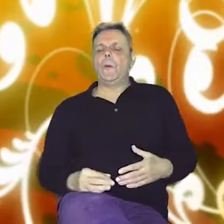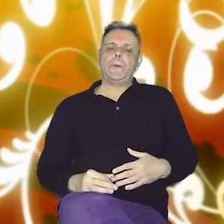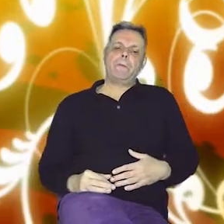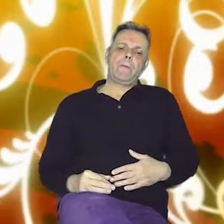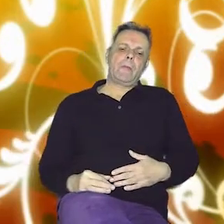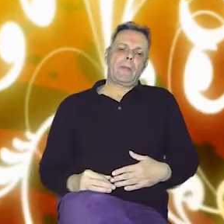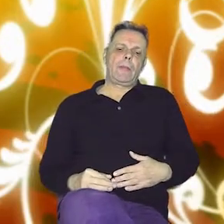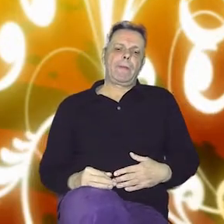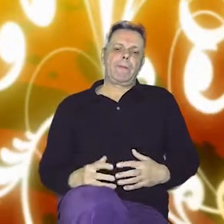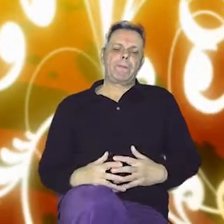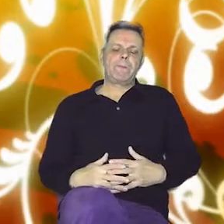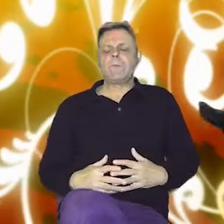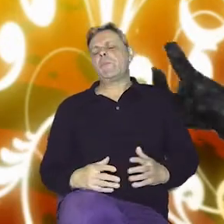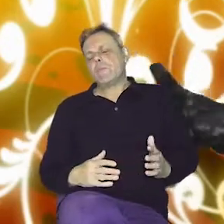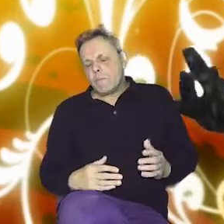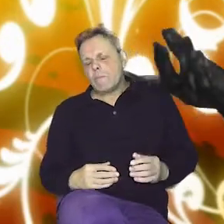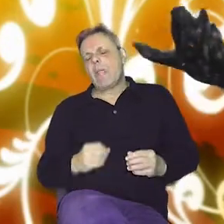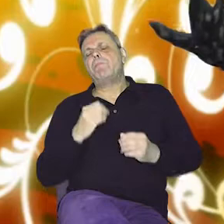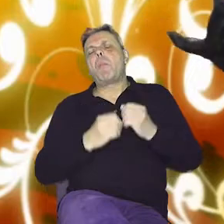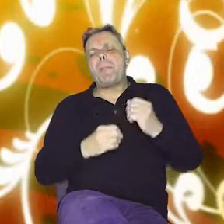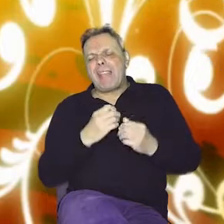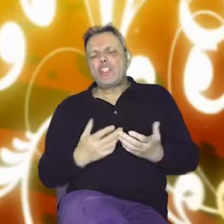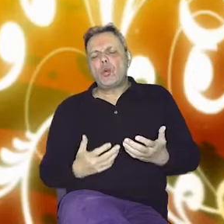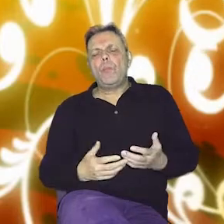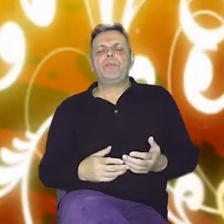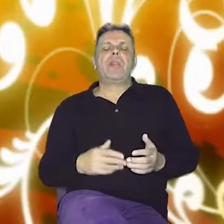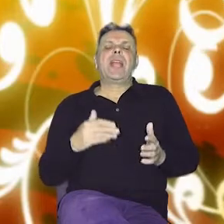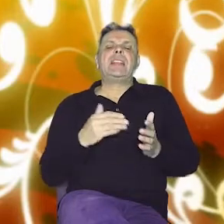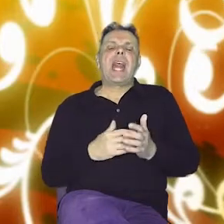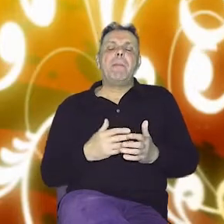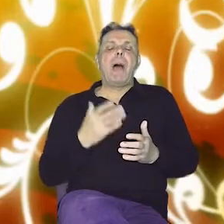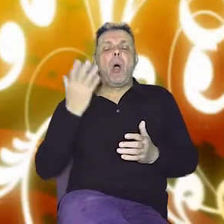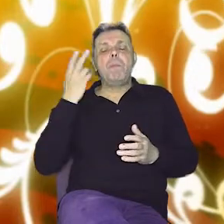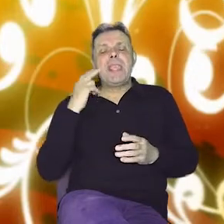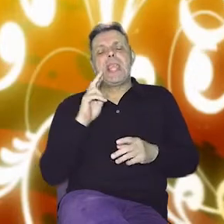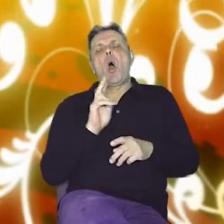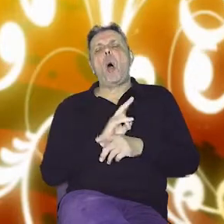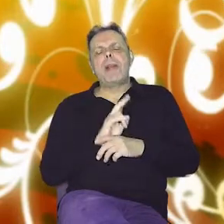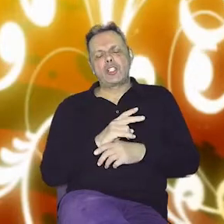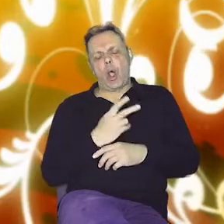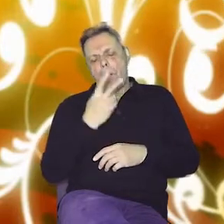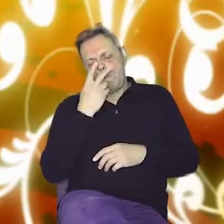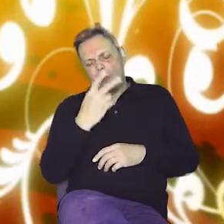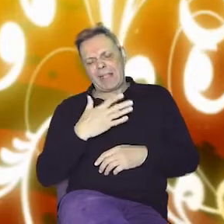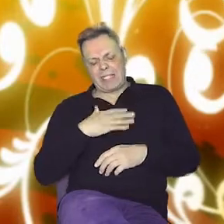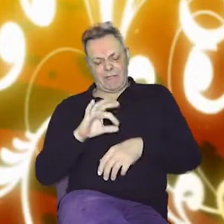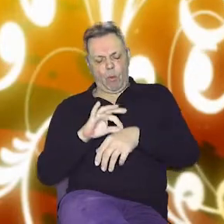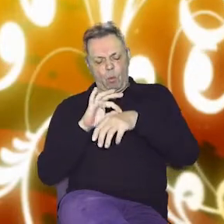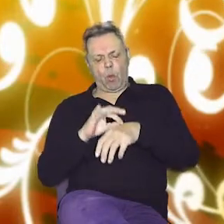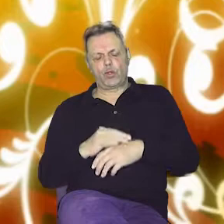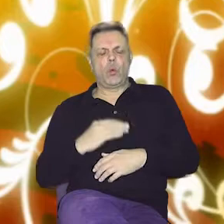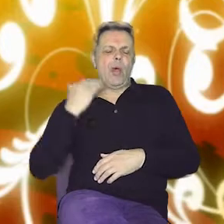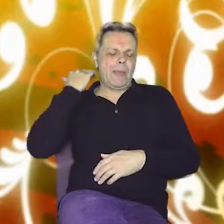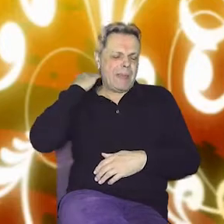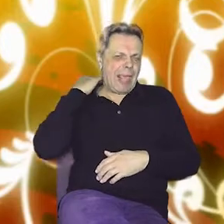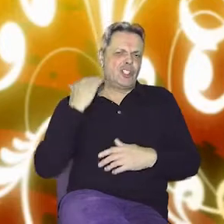već problematičnu, ajde reci za liječenje i za to, trebao bi jako oprezno promatrati svoju kožu na